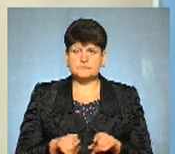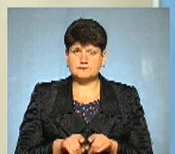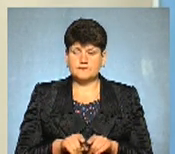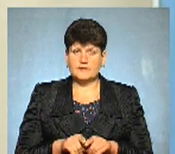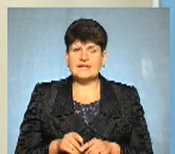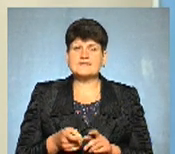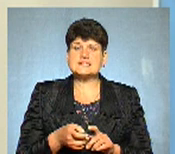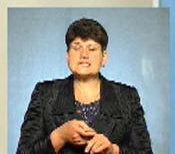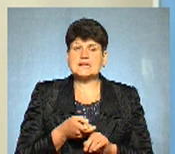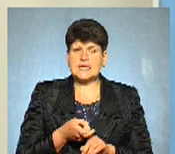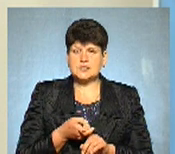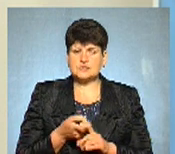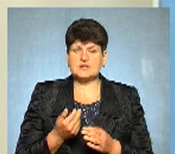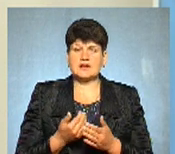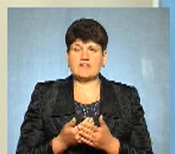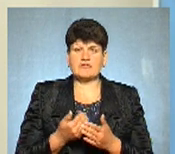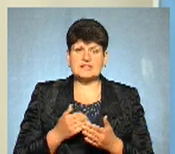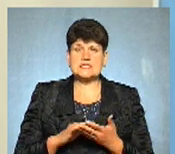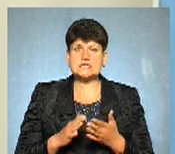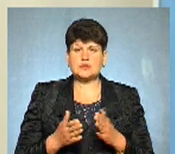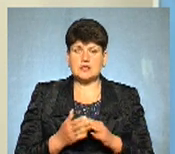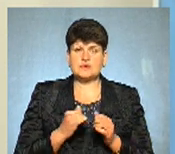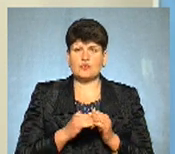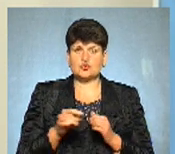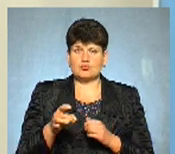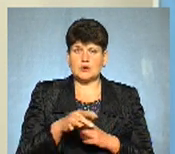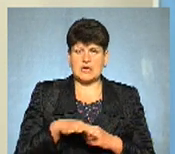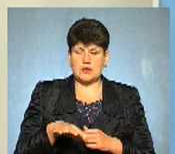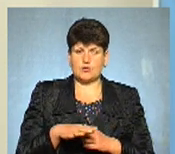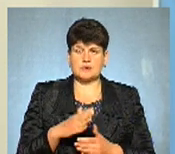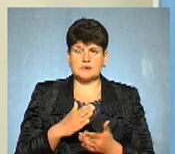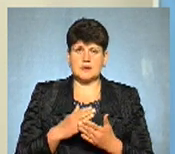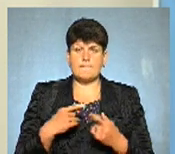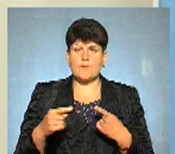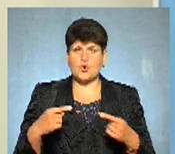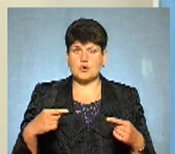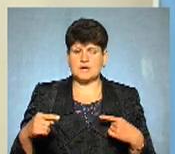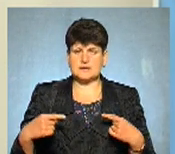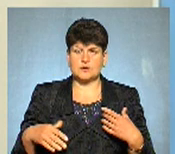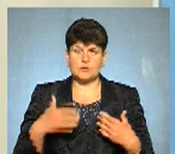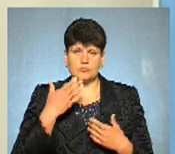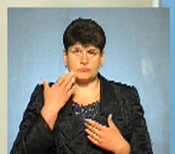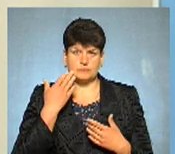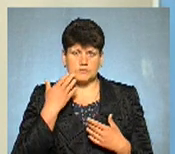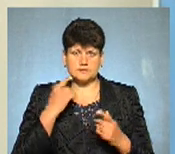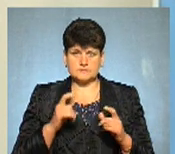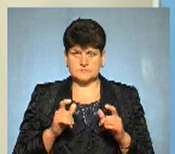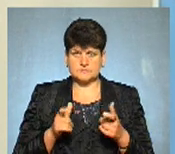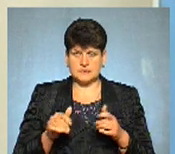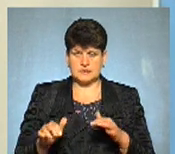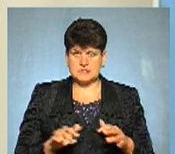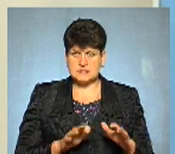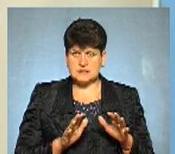залежності від епідеміологічної ситуації, в кожному регіоні відбувається по-різному послаблення карантинних